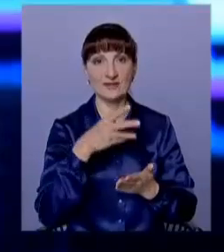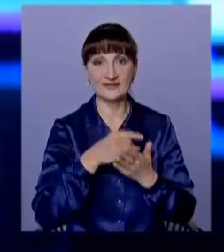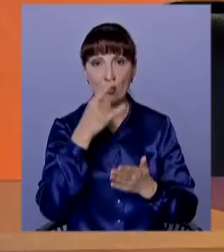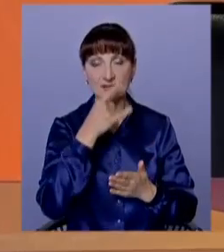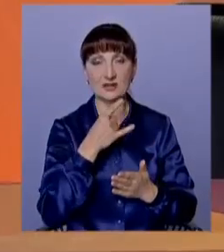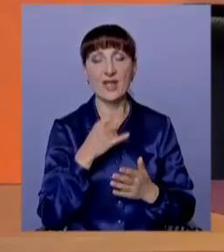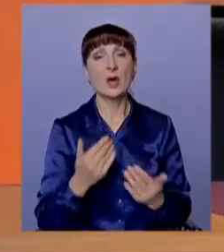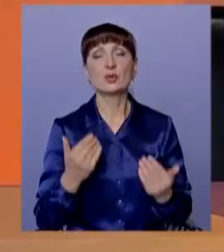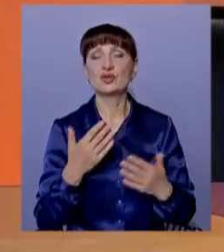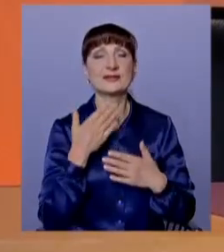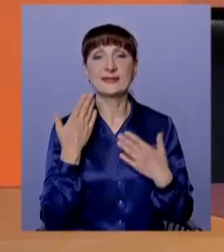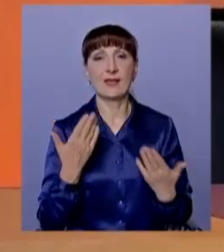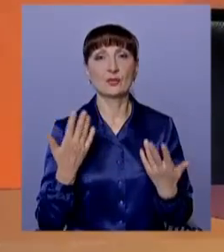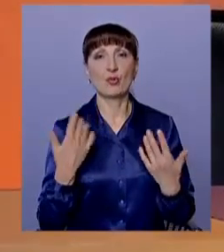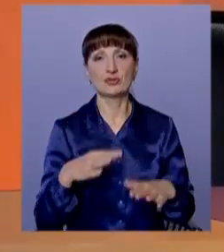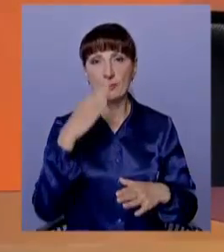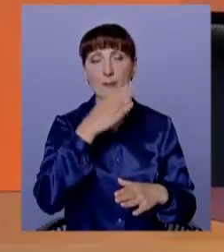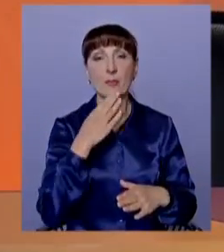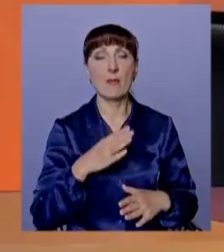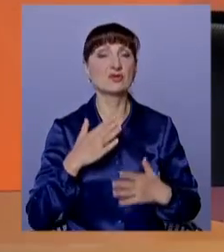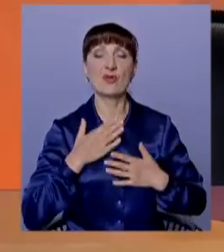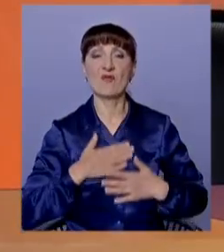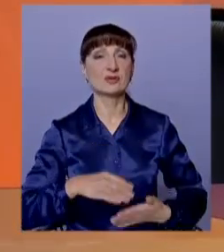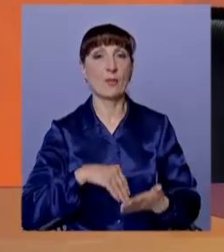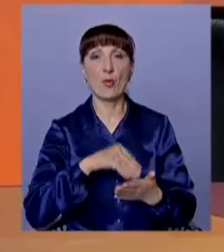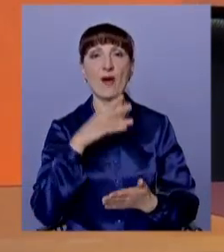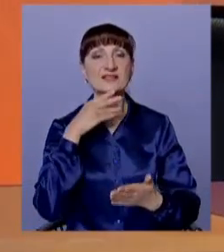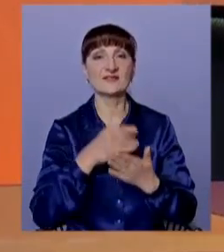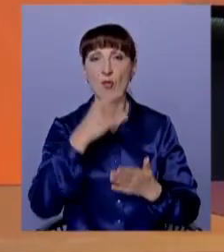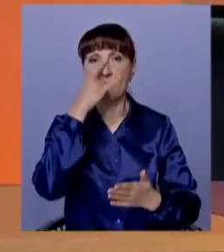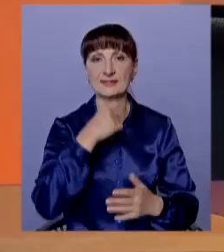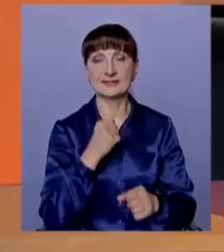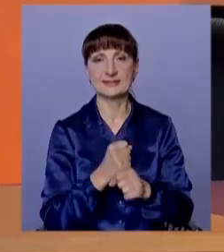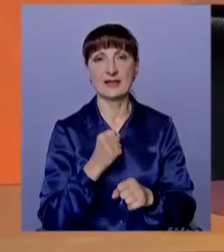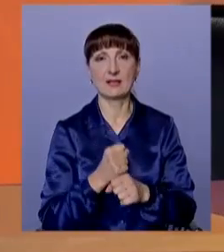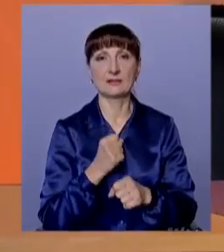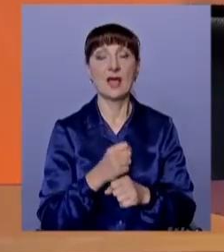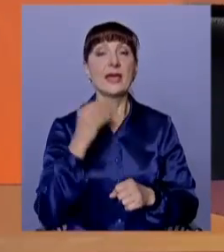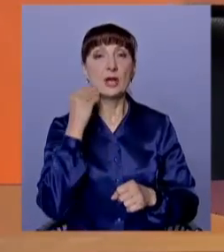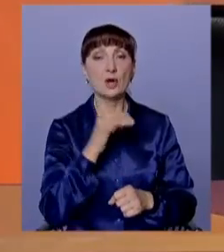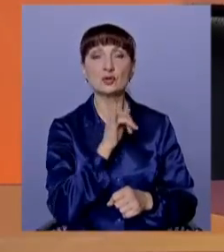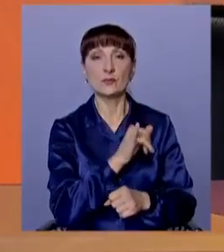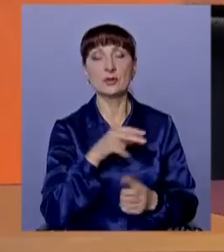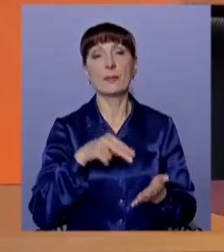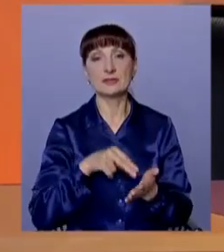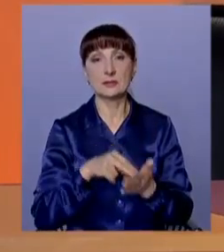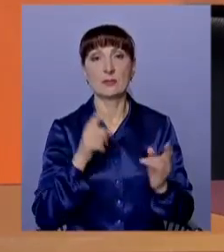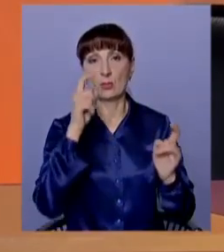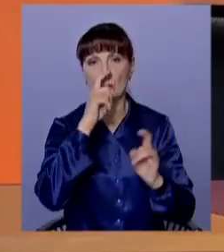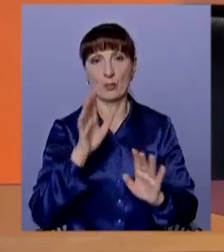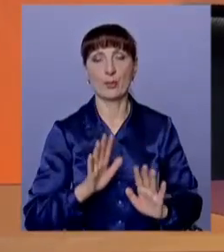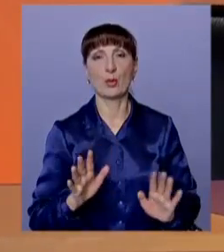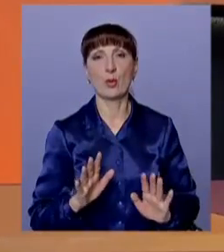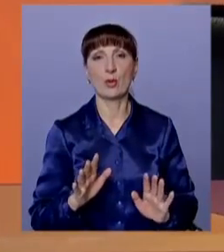нету. Отлично. В принципе, отлично. Родители с удовольствием покупают наши отечественные товаропроизводители. И качество у них, и по цене даже, они